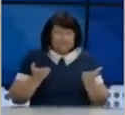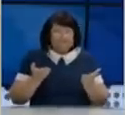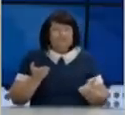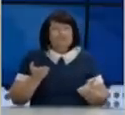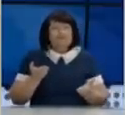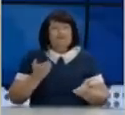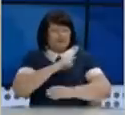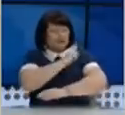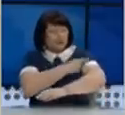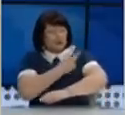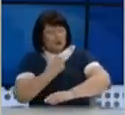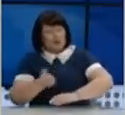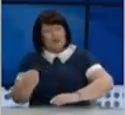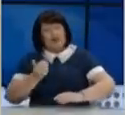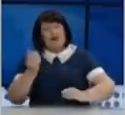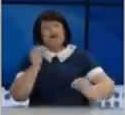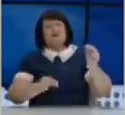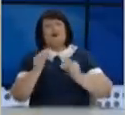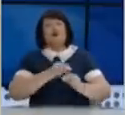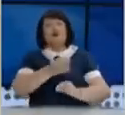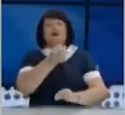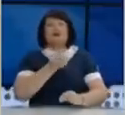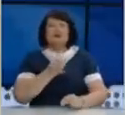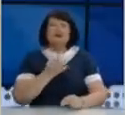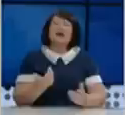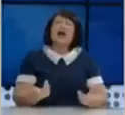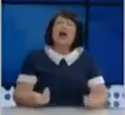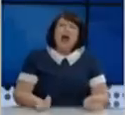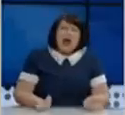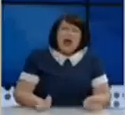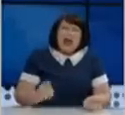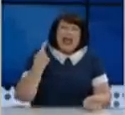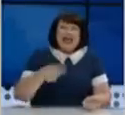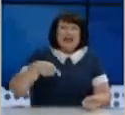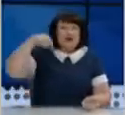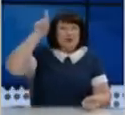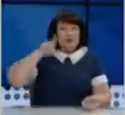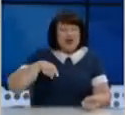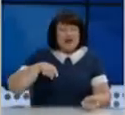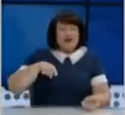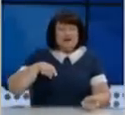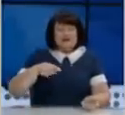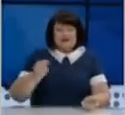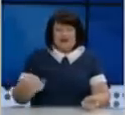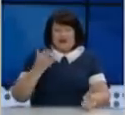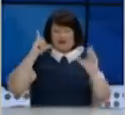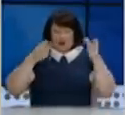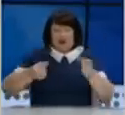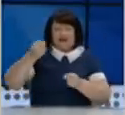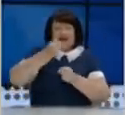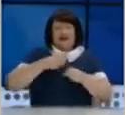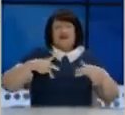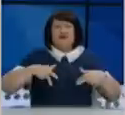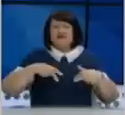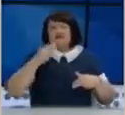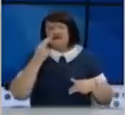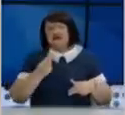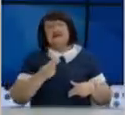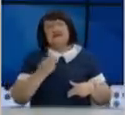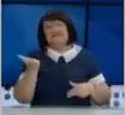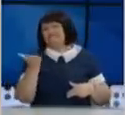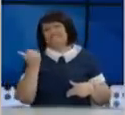πλεονέκτημα προεκλογικά. Όμως αυτές οι πρώτες 100 μέρες και η πραγματικότητα σας διαψεύδουν. Αυτό